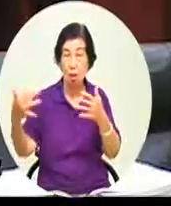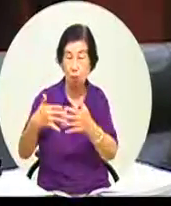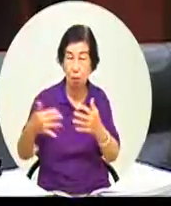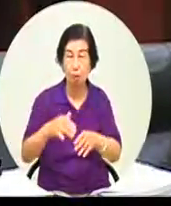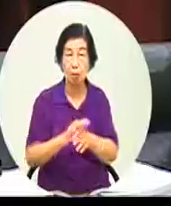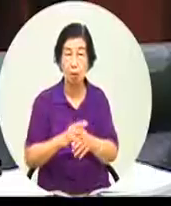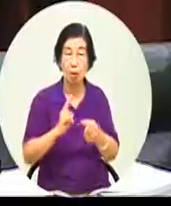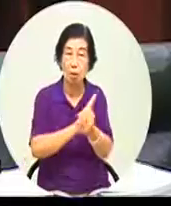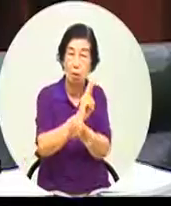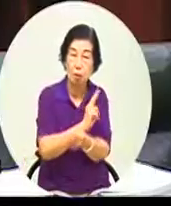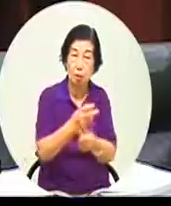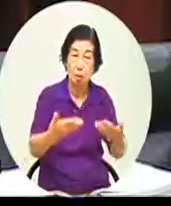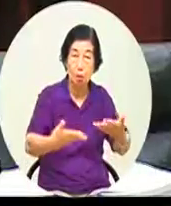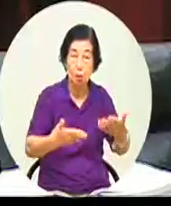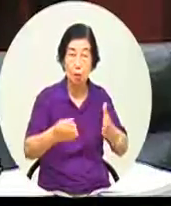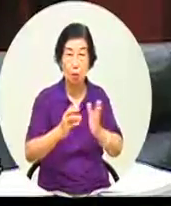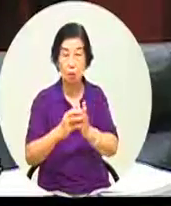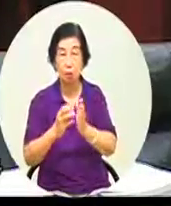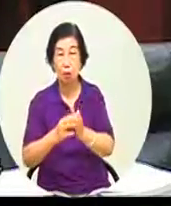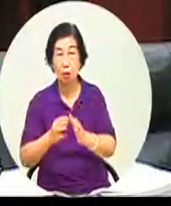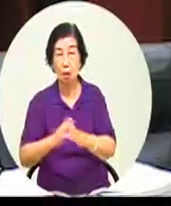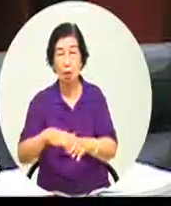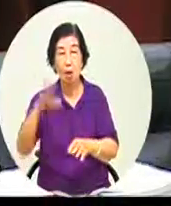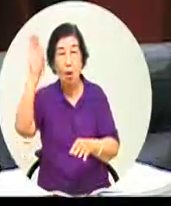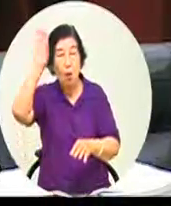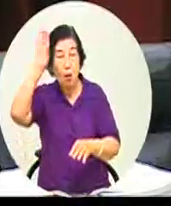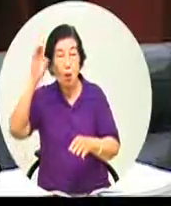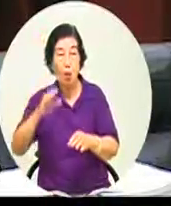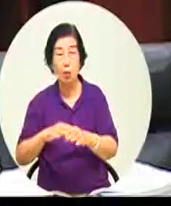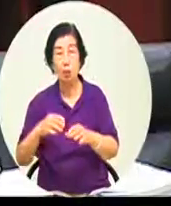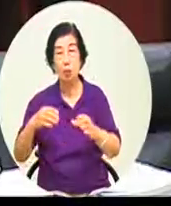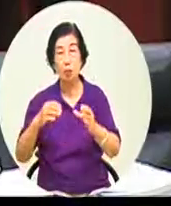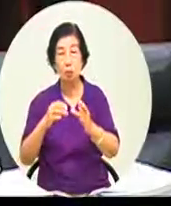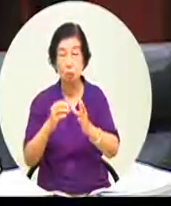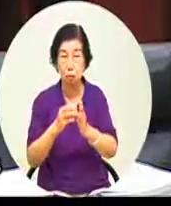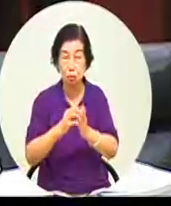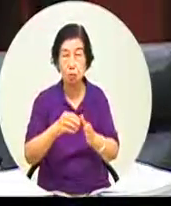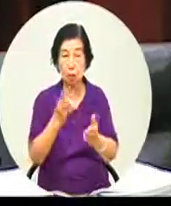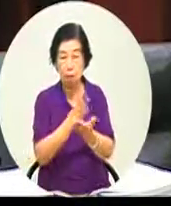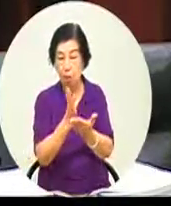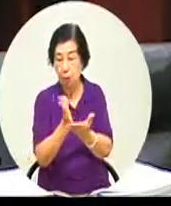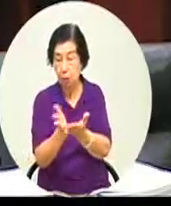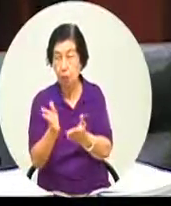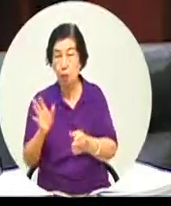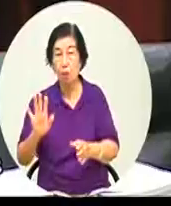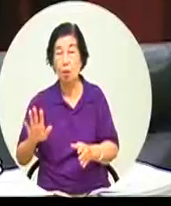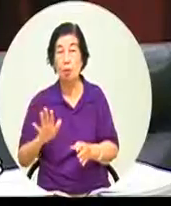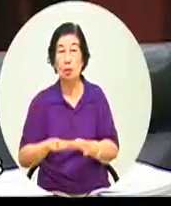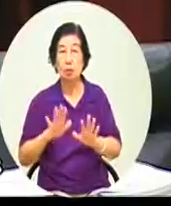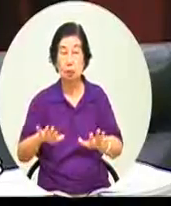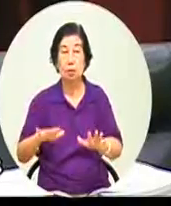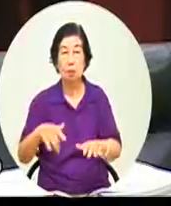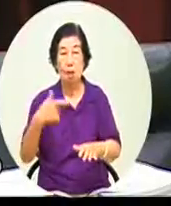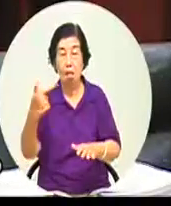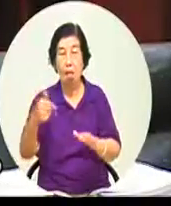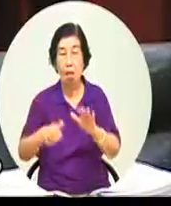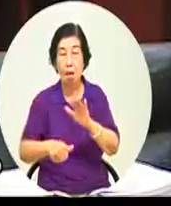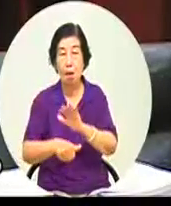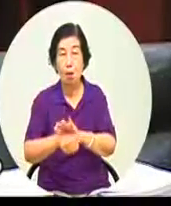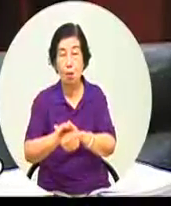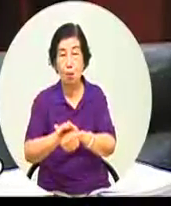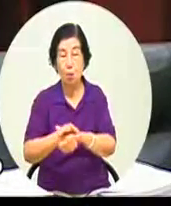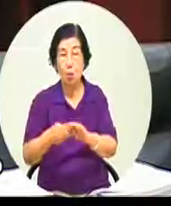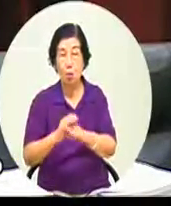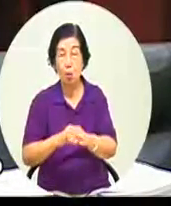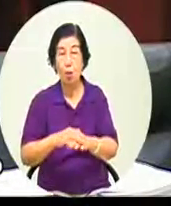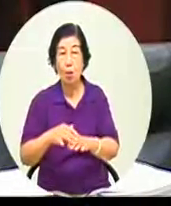啦，吼。啊，搁有什么公务局什么好一大堆啦，所以讲六股所卡到的啦，啊，七合局一大堆，